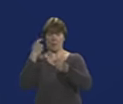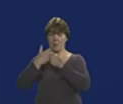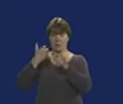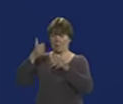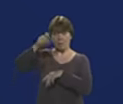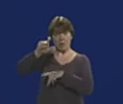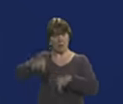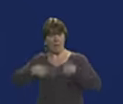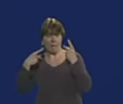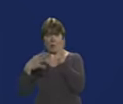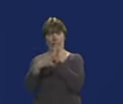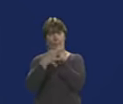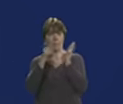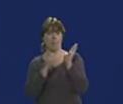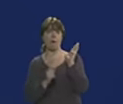sa vie,